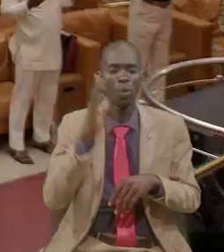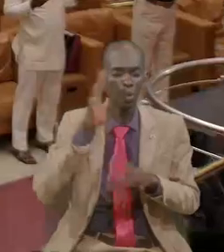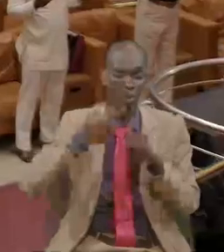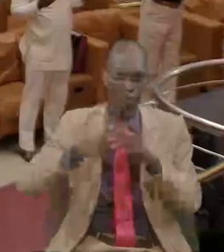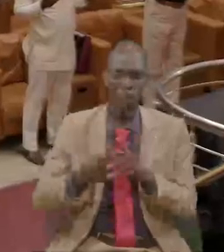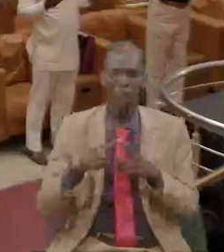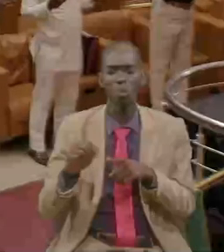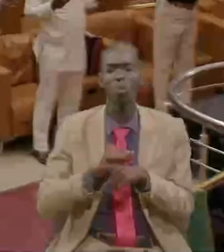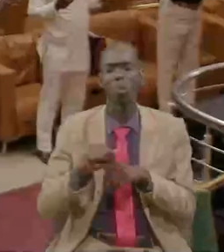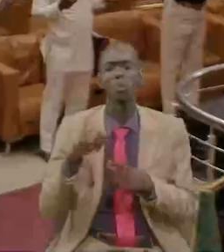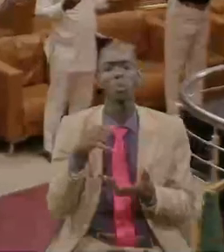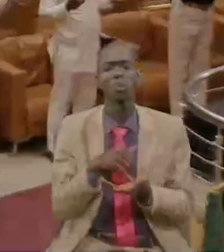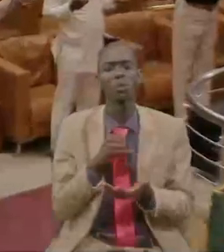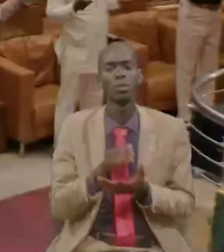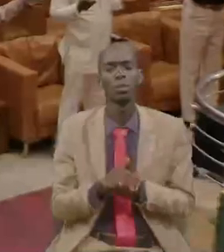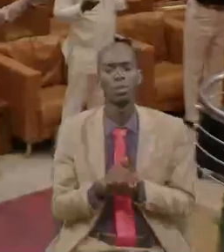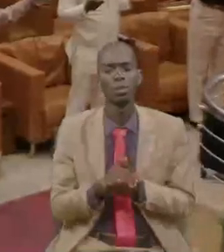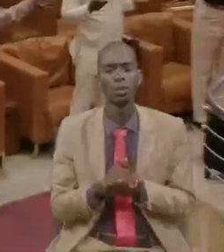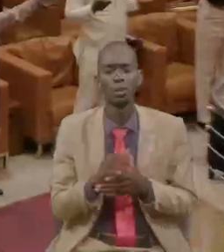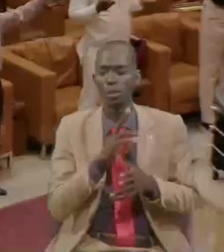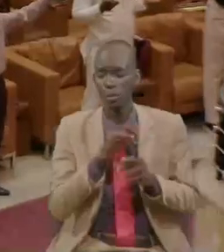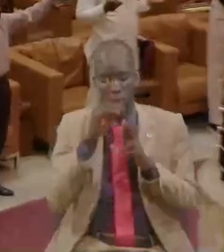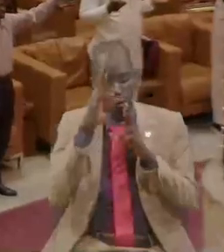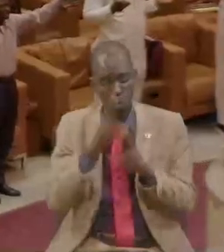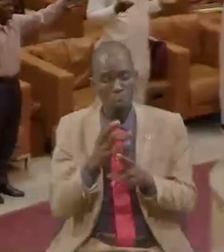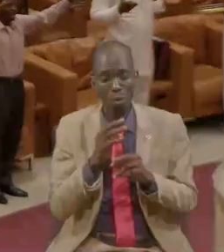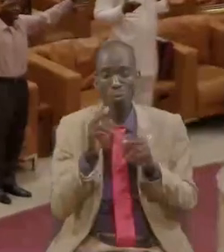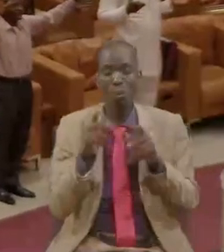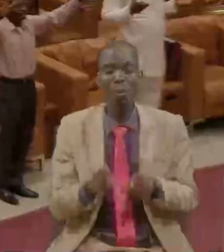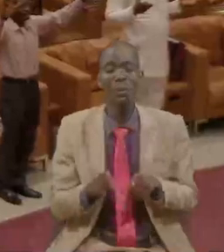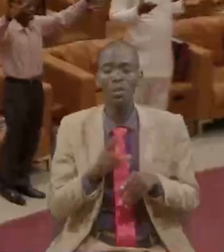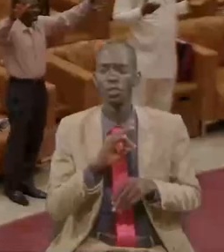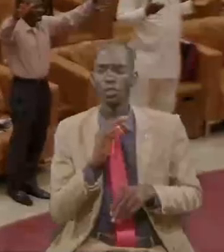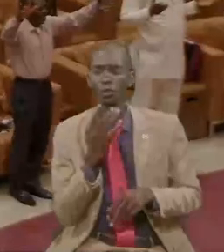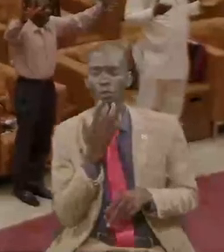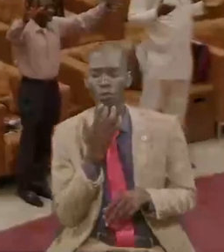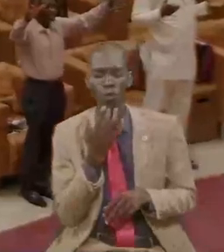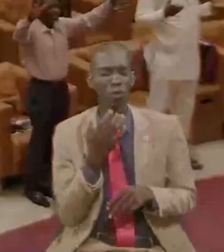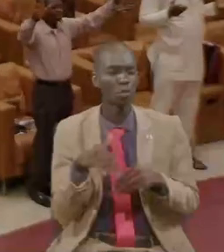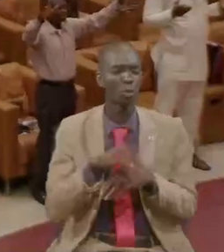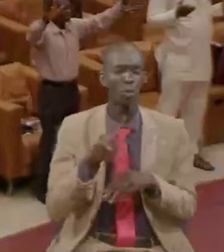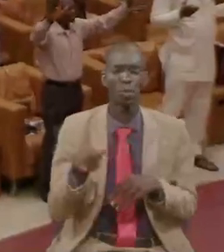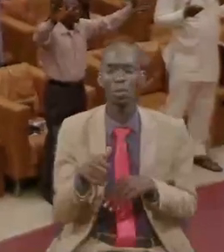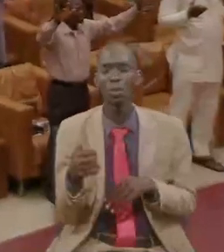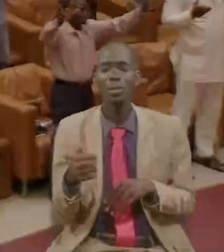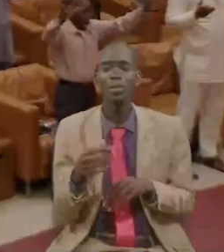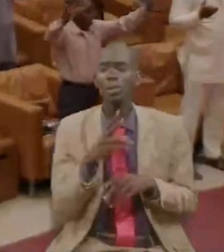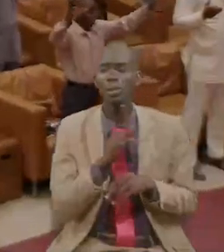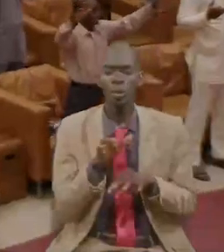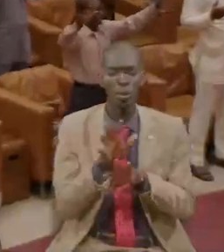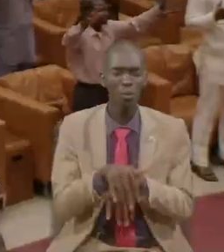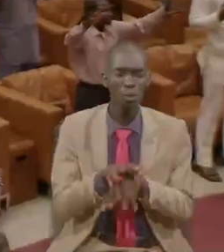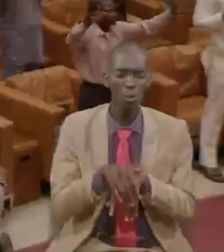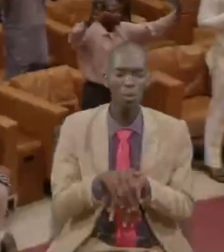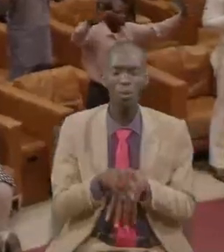nous commençons à pratiquer cela. Pas de respect, pas d'acception de personne, pas de partialité,